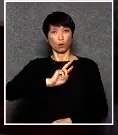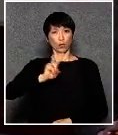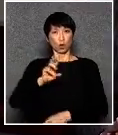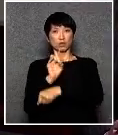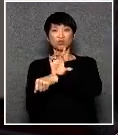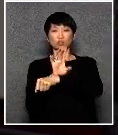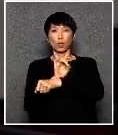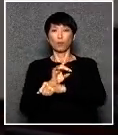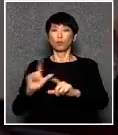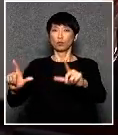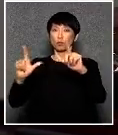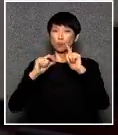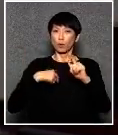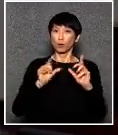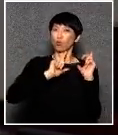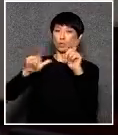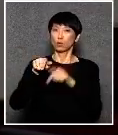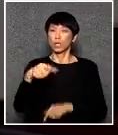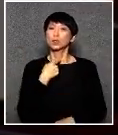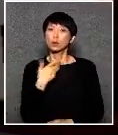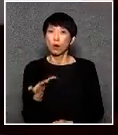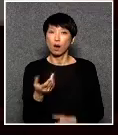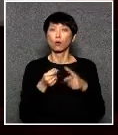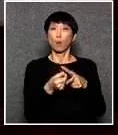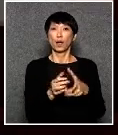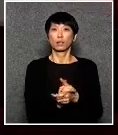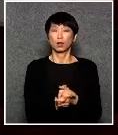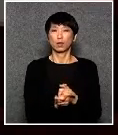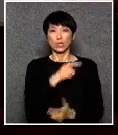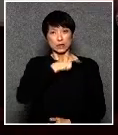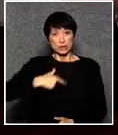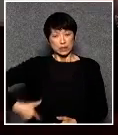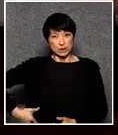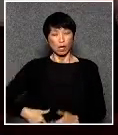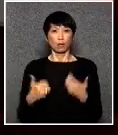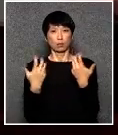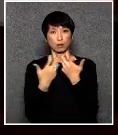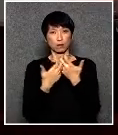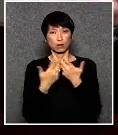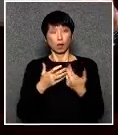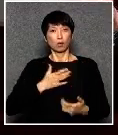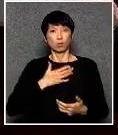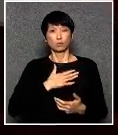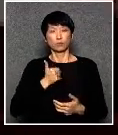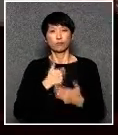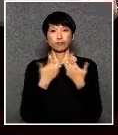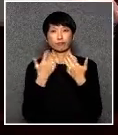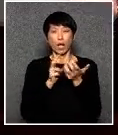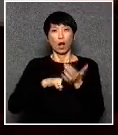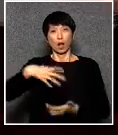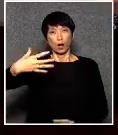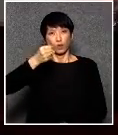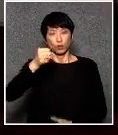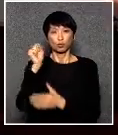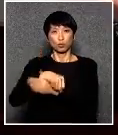嘅，係咪？立法會議員即司預算權、立法權、同意